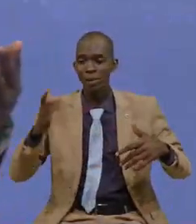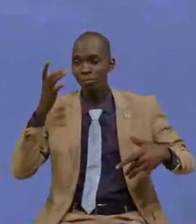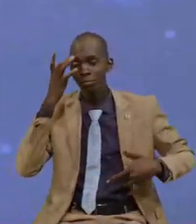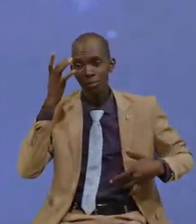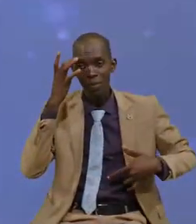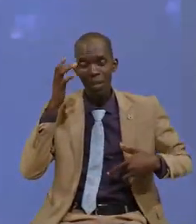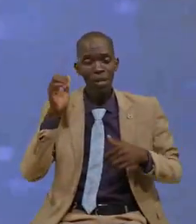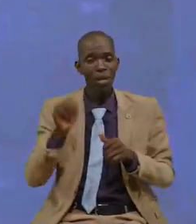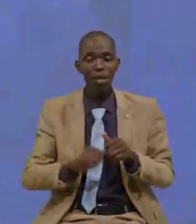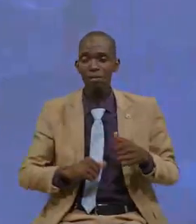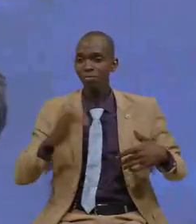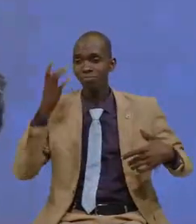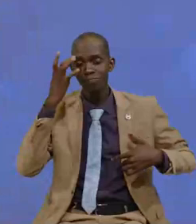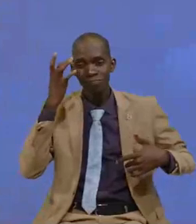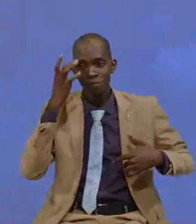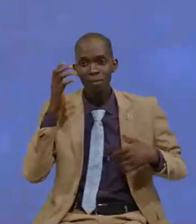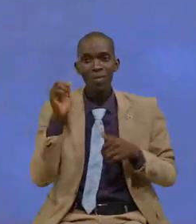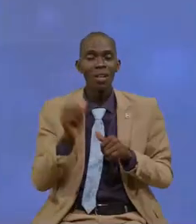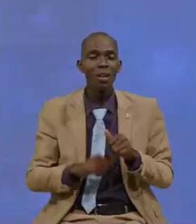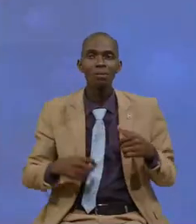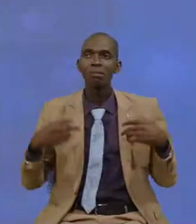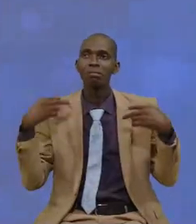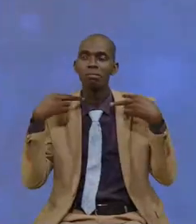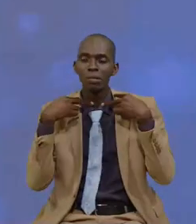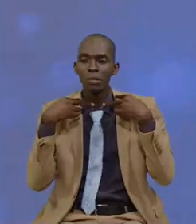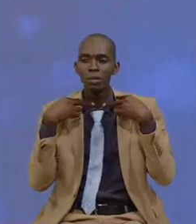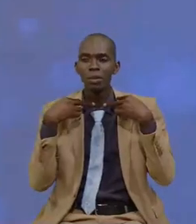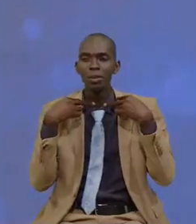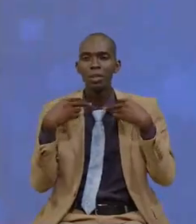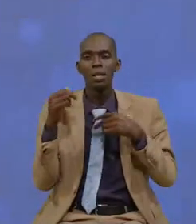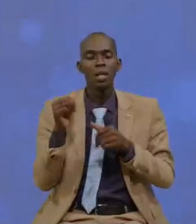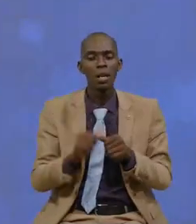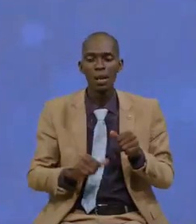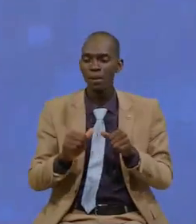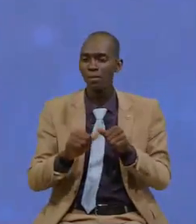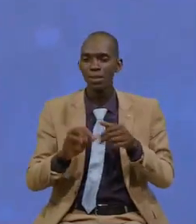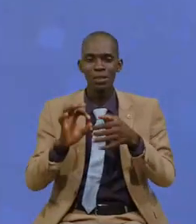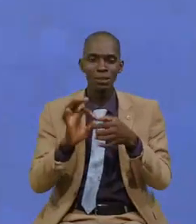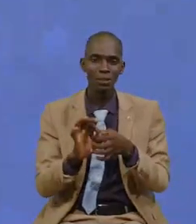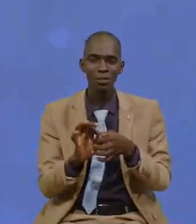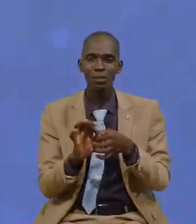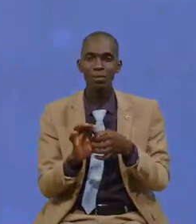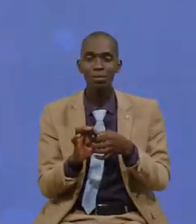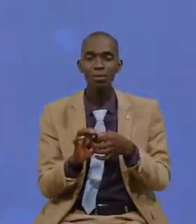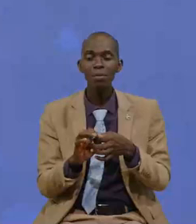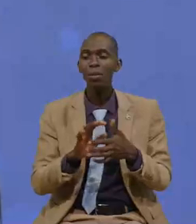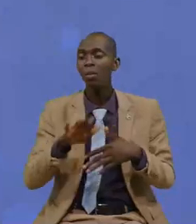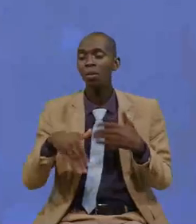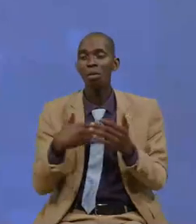Toute infirmité, toute maladie, tout joug, toute chaîne,